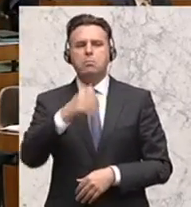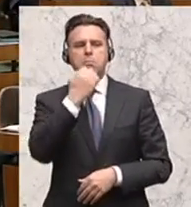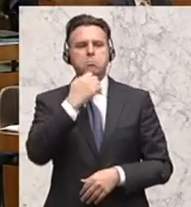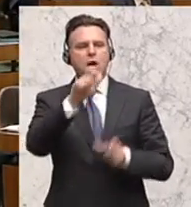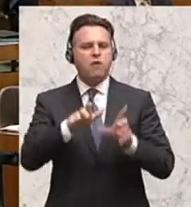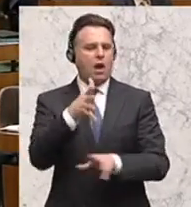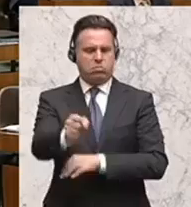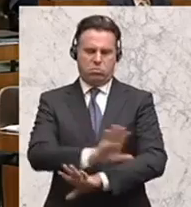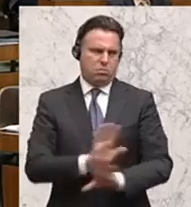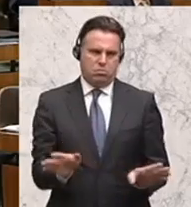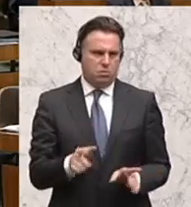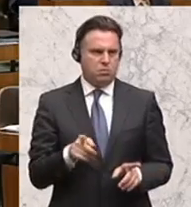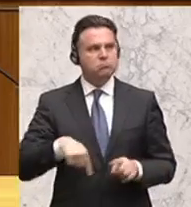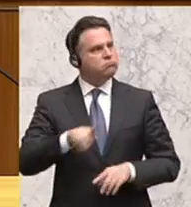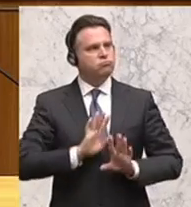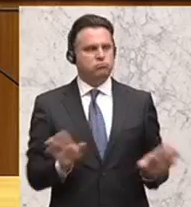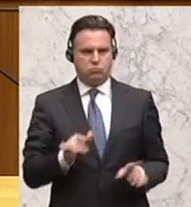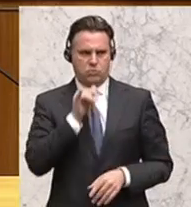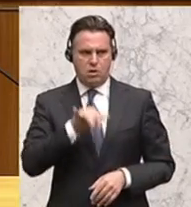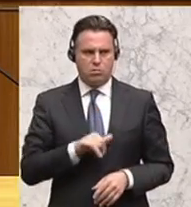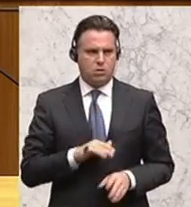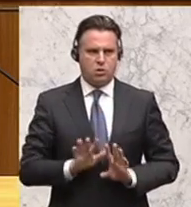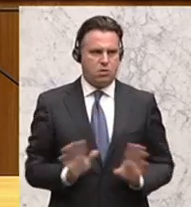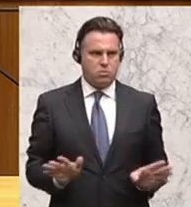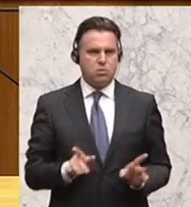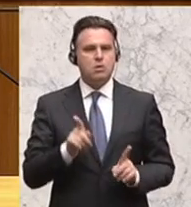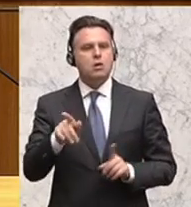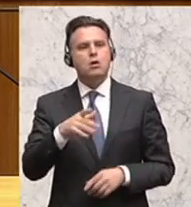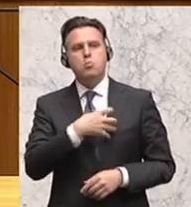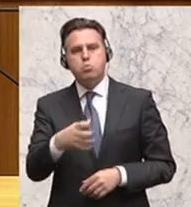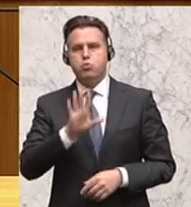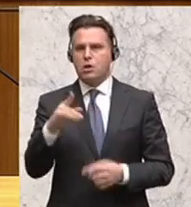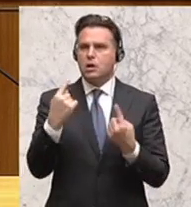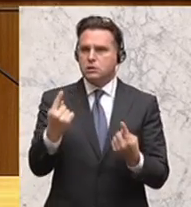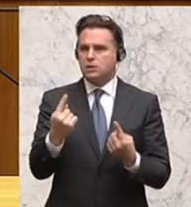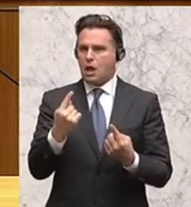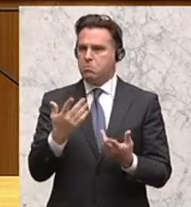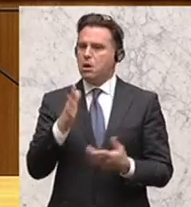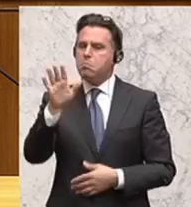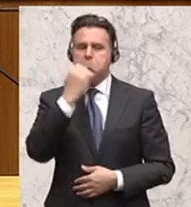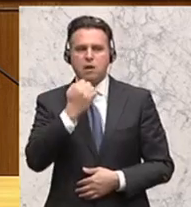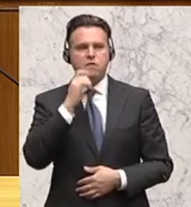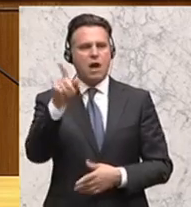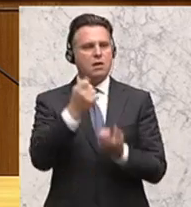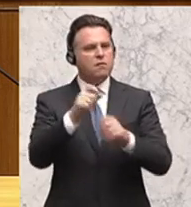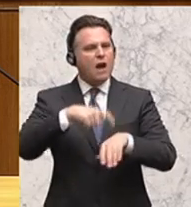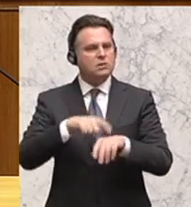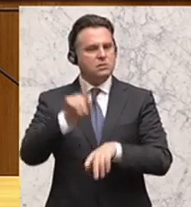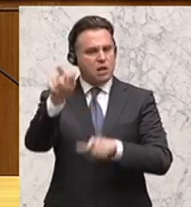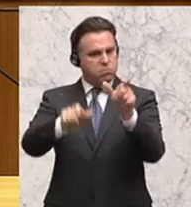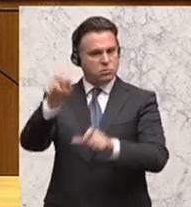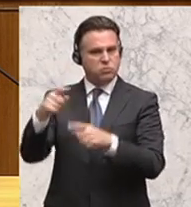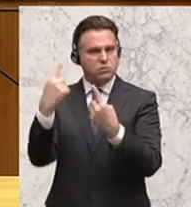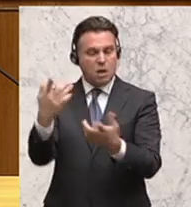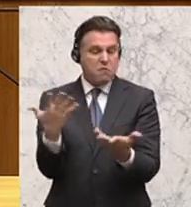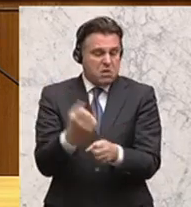der Menschen hinein Politik zu machen. Was der Bürger in seiner privaten Zeit, in der Freizeit